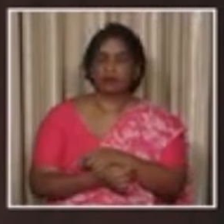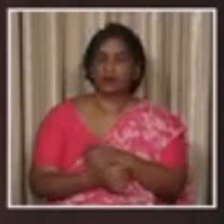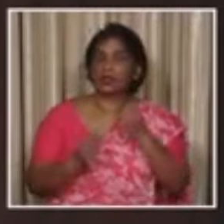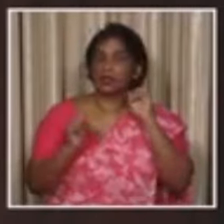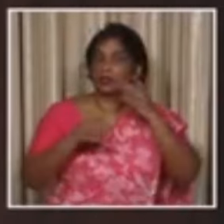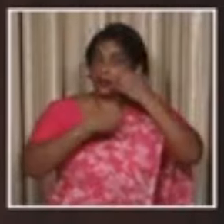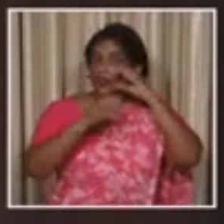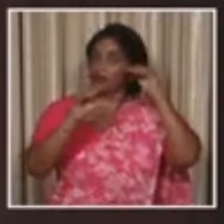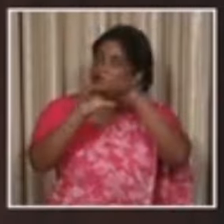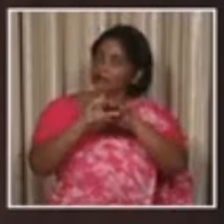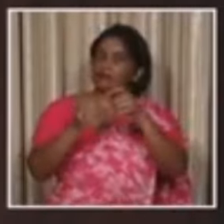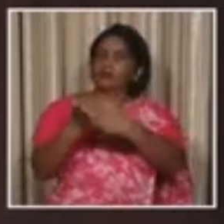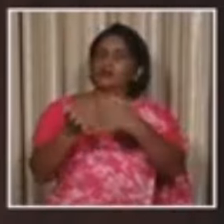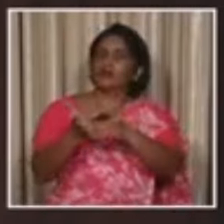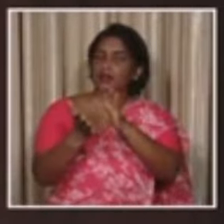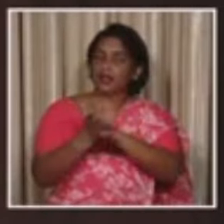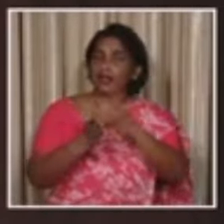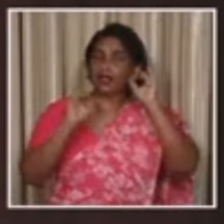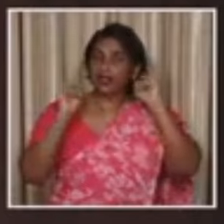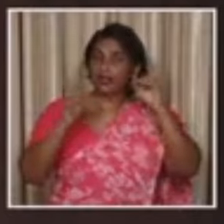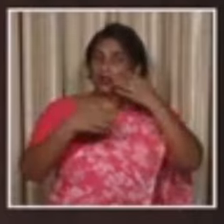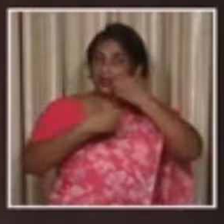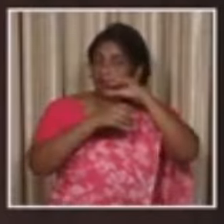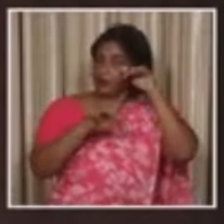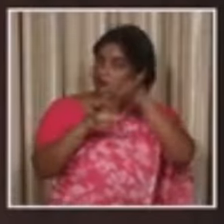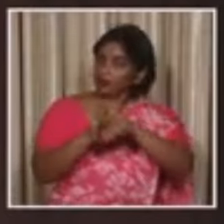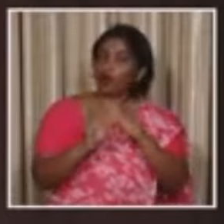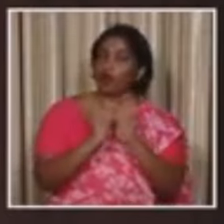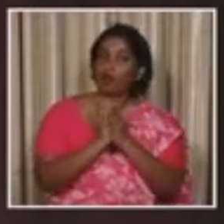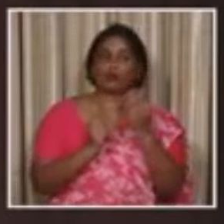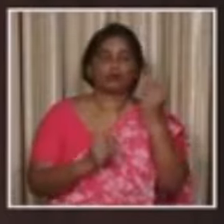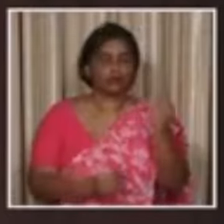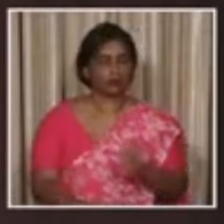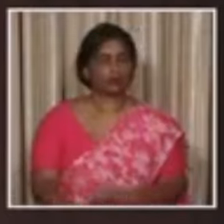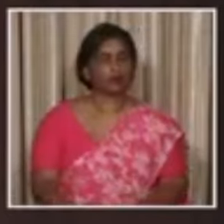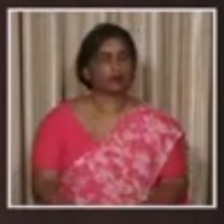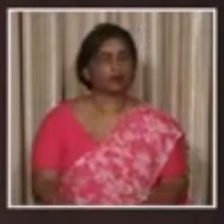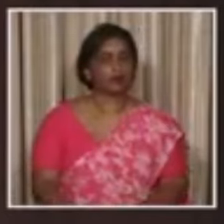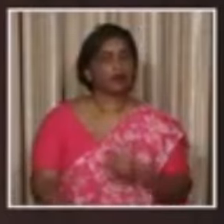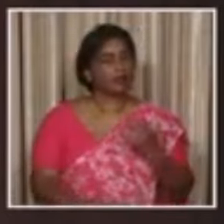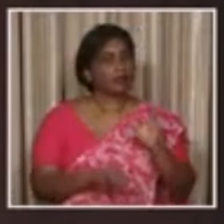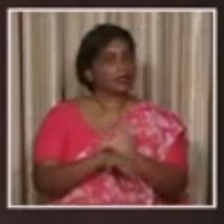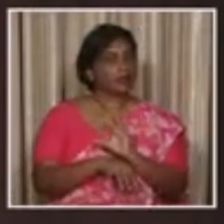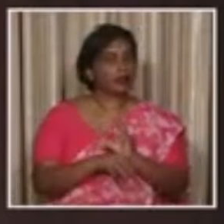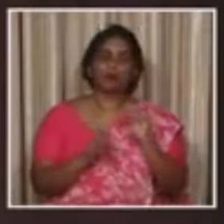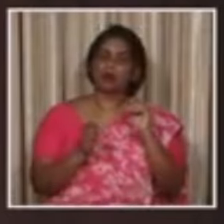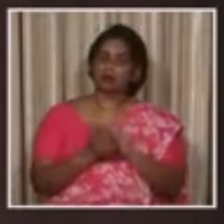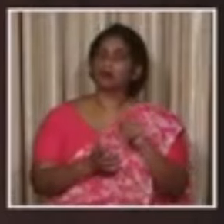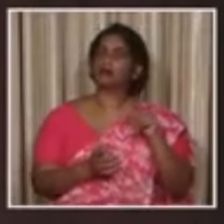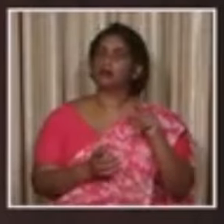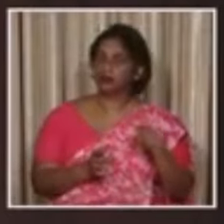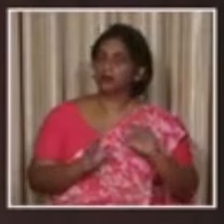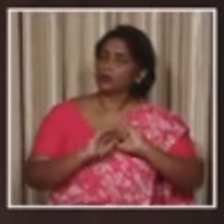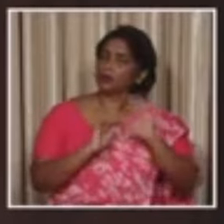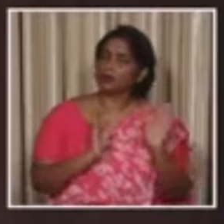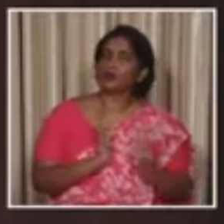ක්‍රීඩා විද්‍යායතනේ. ක්‍රීඩා විද්‍යායතනේ ලියාපදිංචි කරලා ඔවුන්ට පොතක් දෙන්න, නැත්නම් කම්පියුටර් එකට දාන්න ඔහුගේ